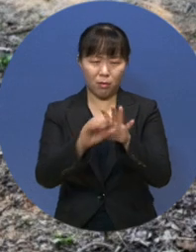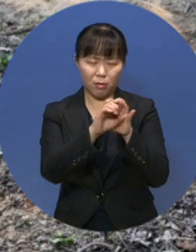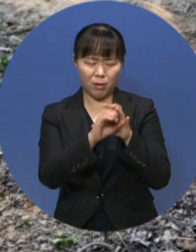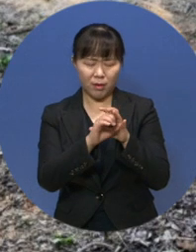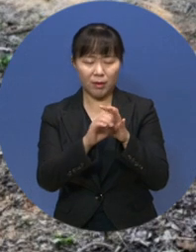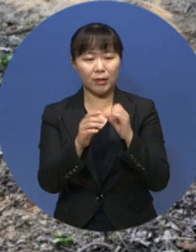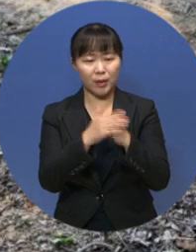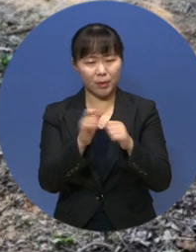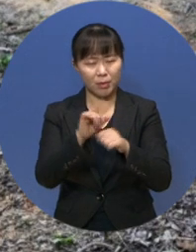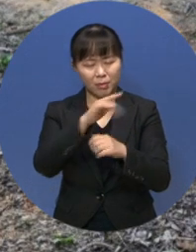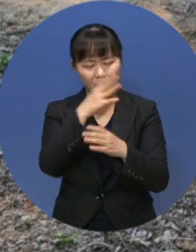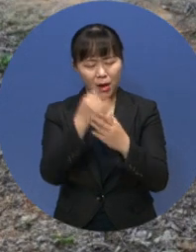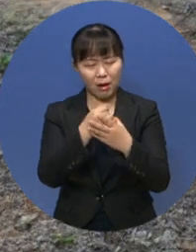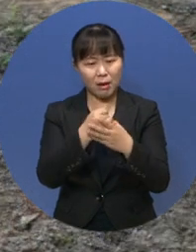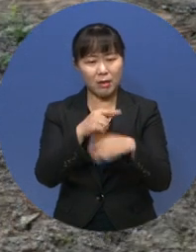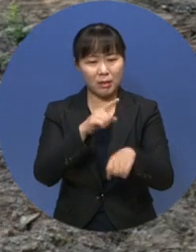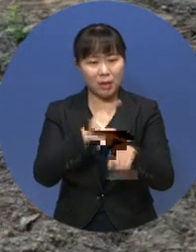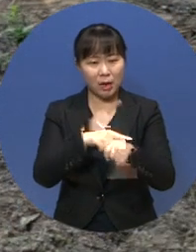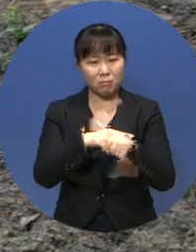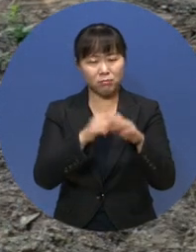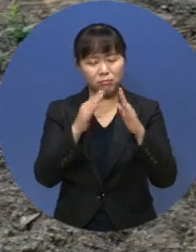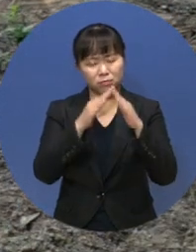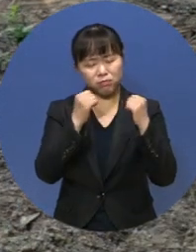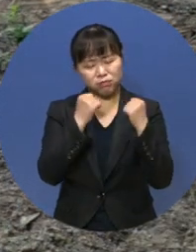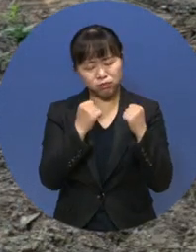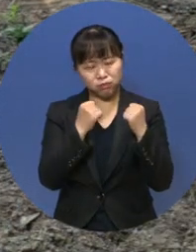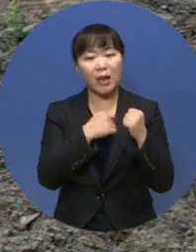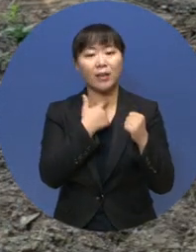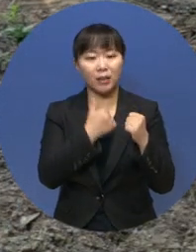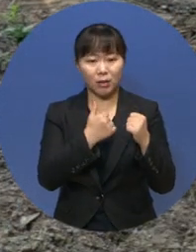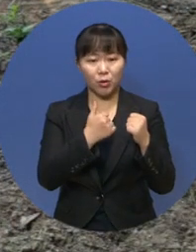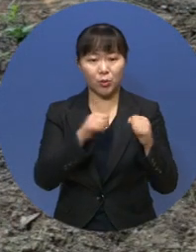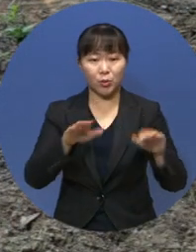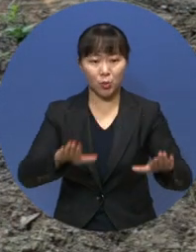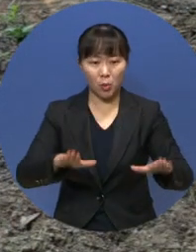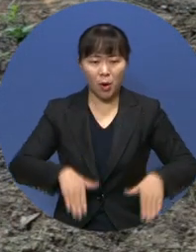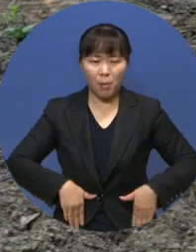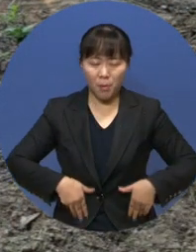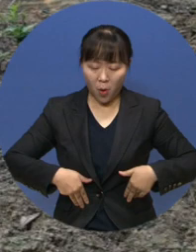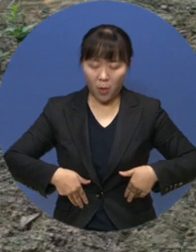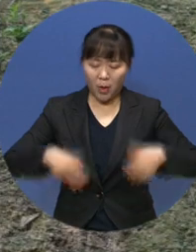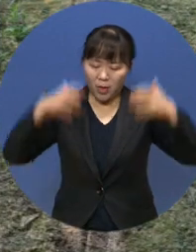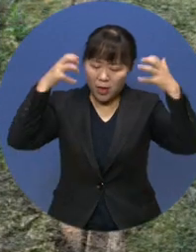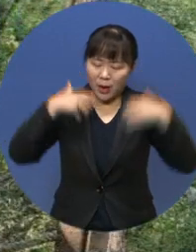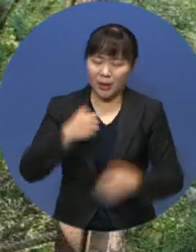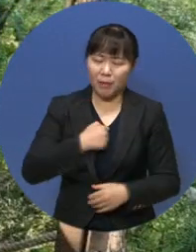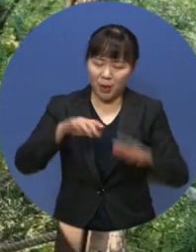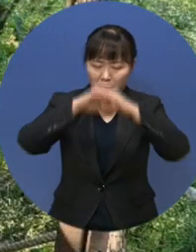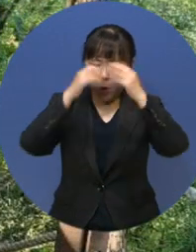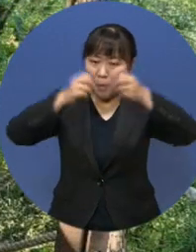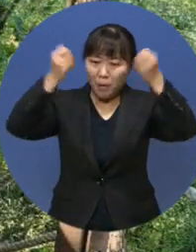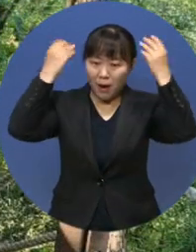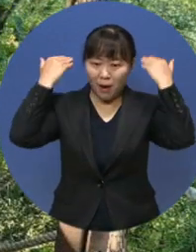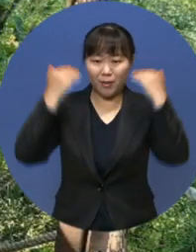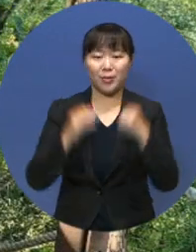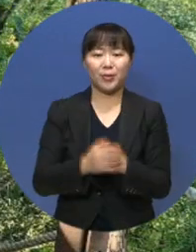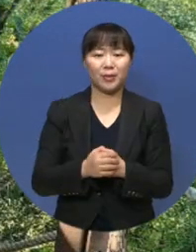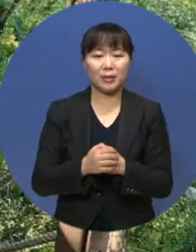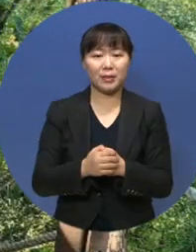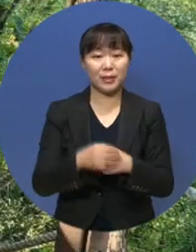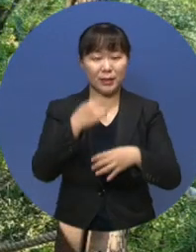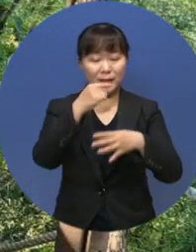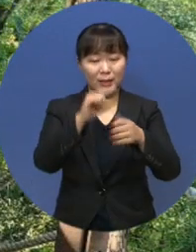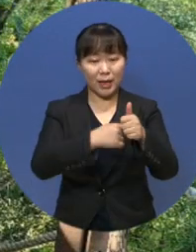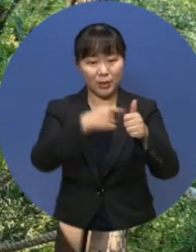코로나19로 대부분의 시간을 실내에서만 보내야 했던 올 봄과 여름의 답답함을 날려보내고